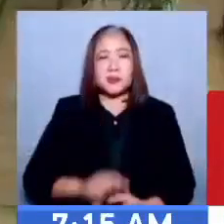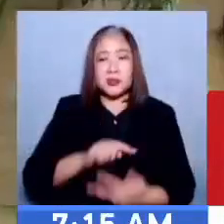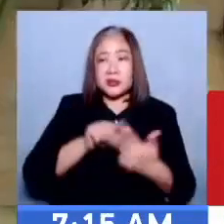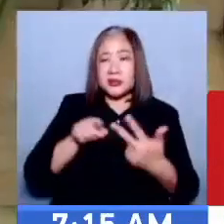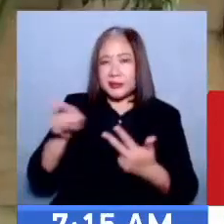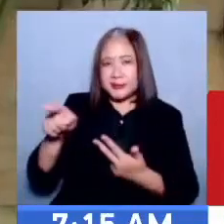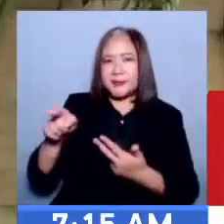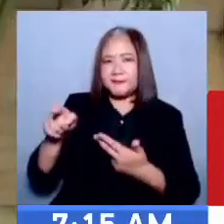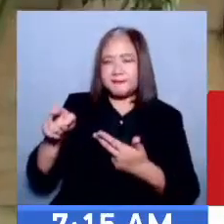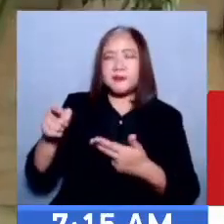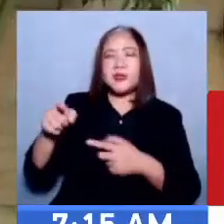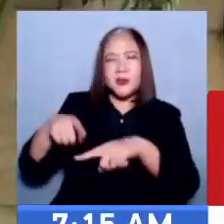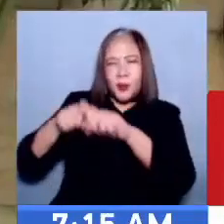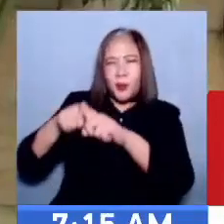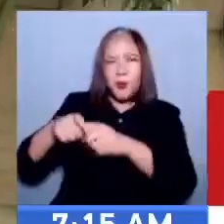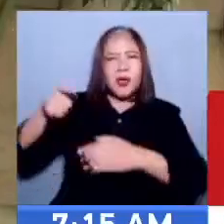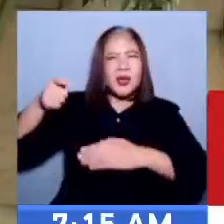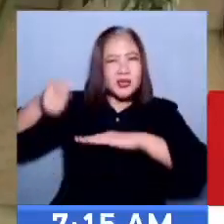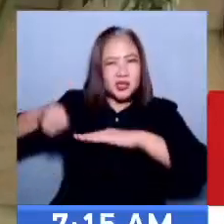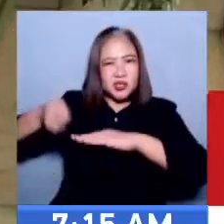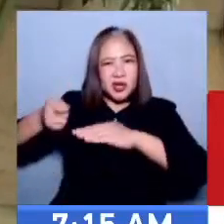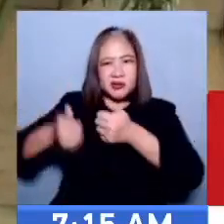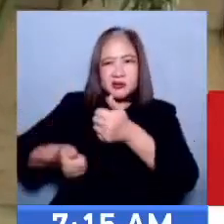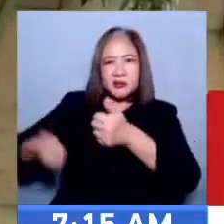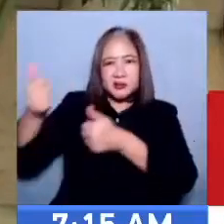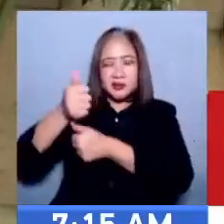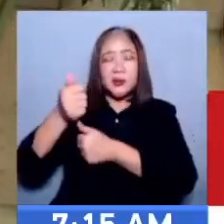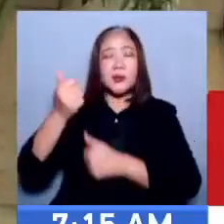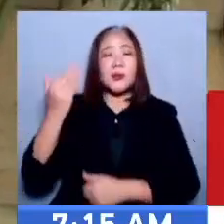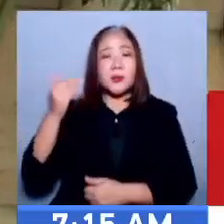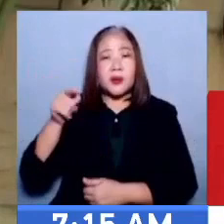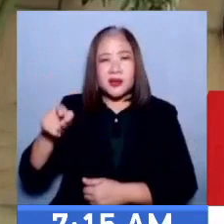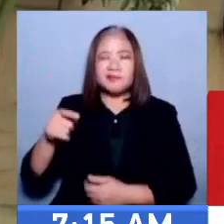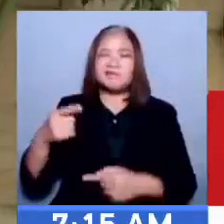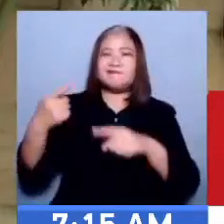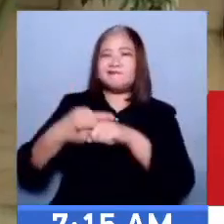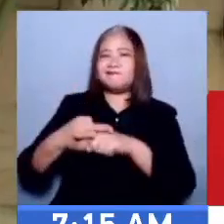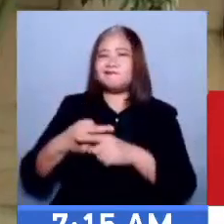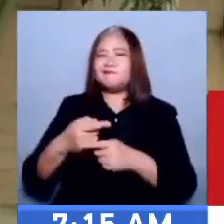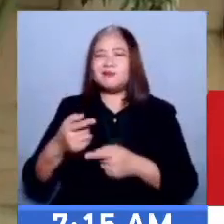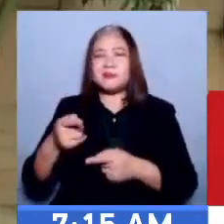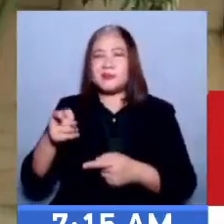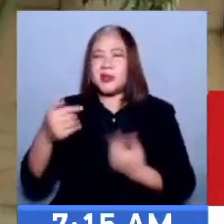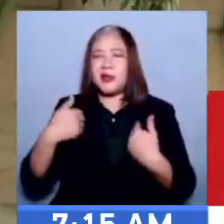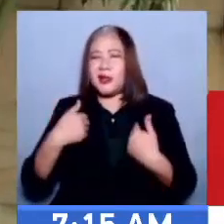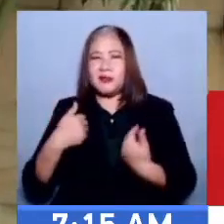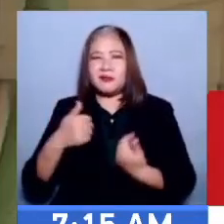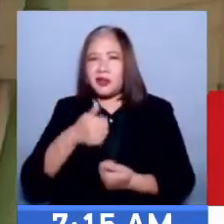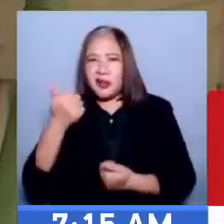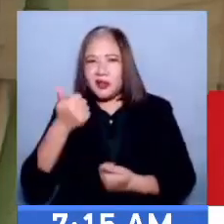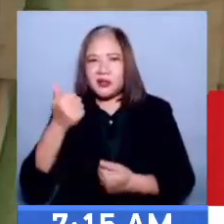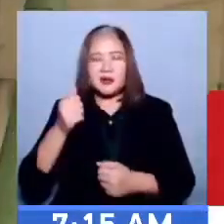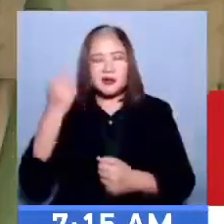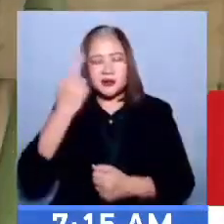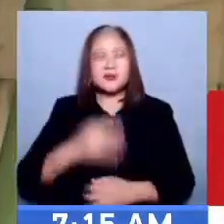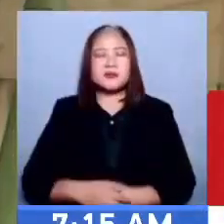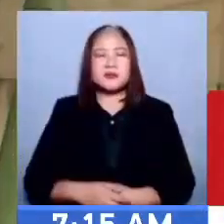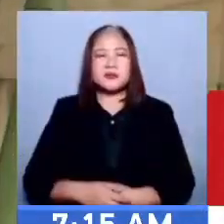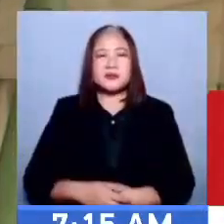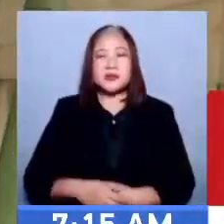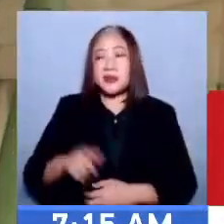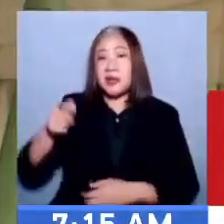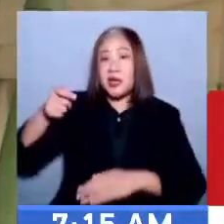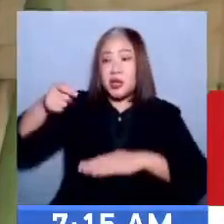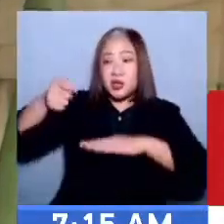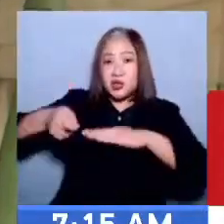na si Romeo Bonaventura dahil sa anilay conflict of interest. Ayon sa mga petisyon, hindi raw nabanggit ni Judge Bonaventura na kapatid